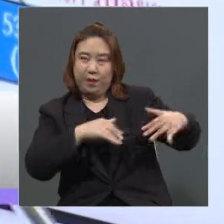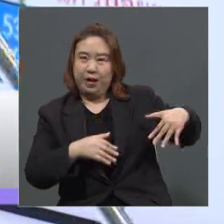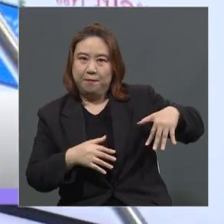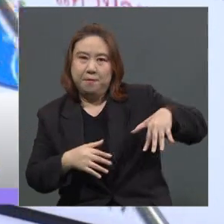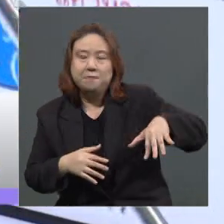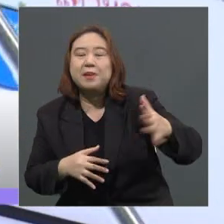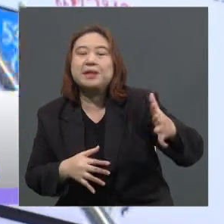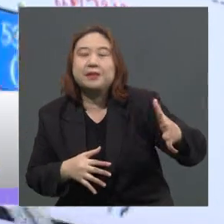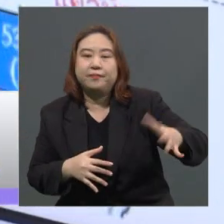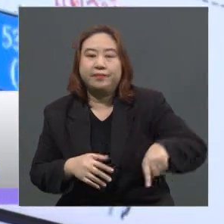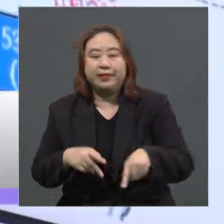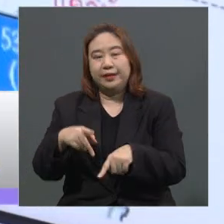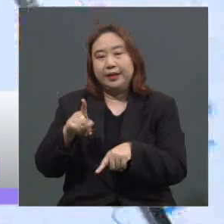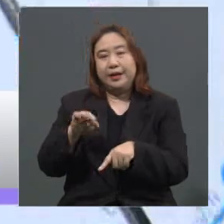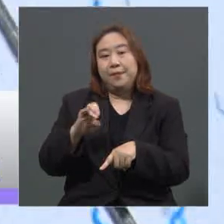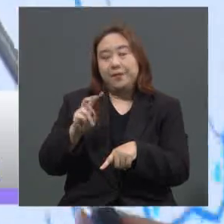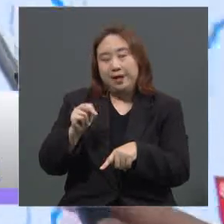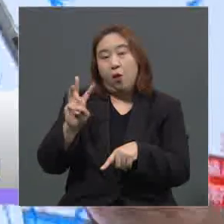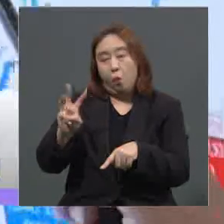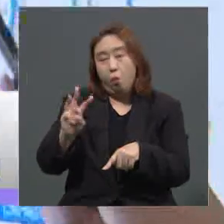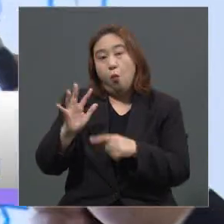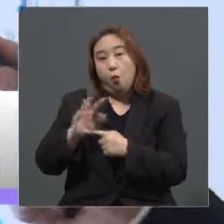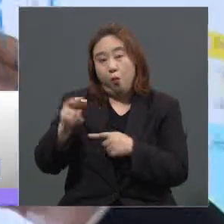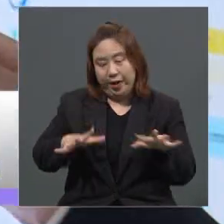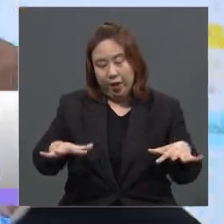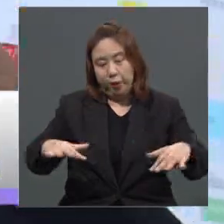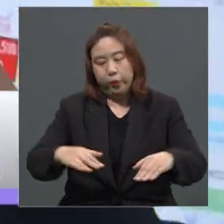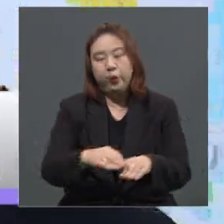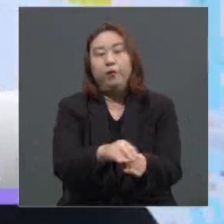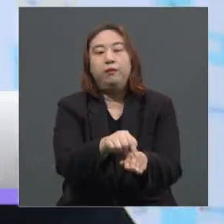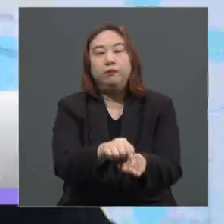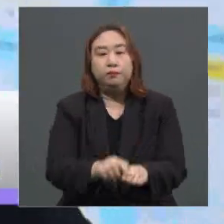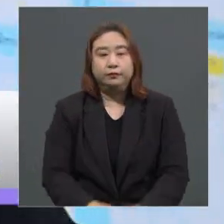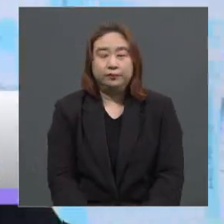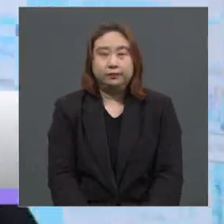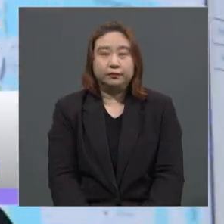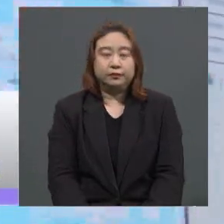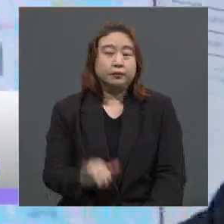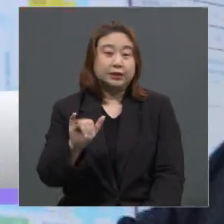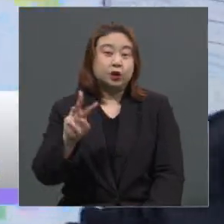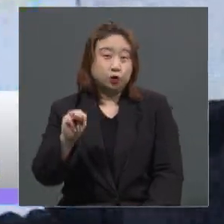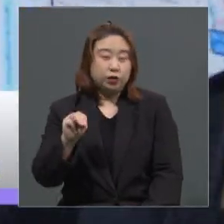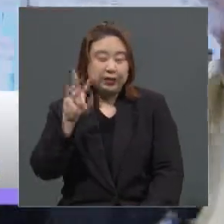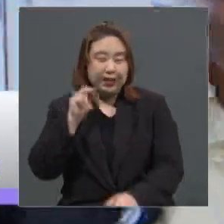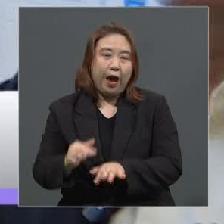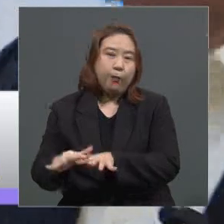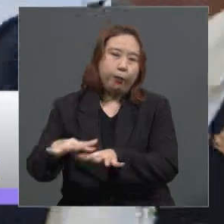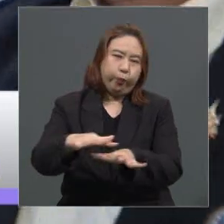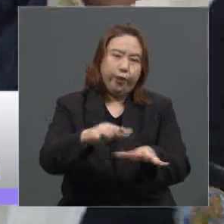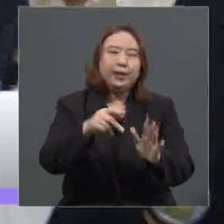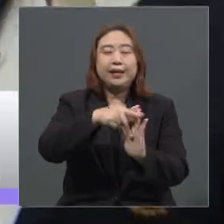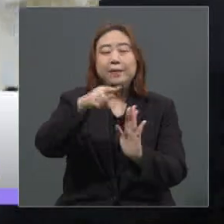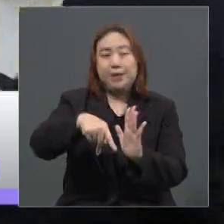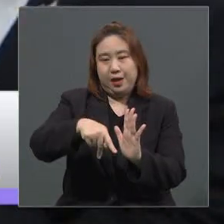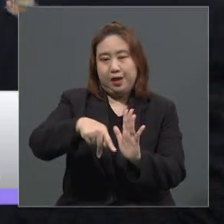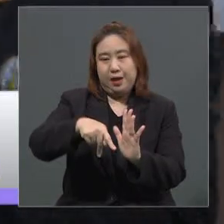ากของแม่น้ำวังเป็นหลักนะครับน้ำยมเองนะครับตอนนี้เกิดน้ำล้นตลิ่งบริเวณจังหวัดแพร่นะครับฝนตกหนักจังหวัดแพร่ก็ท